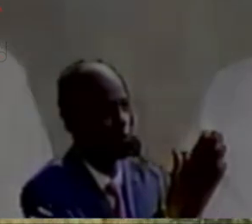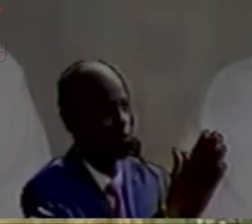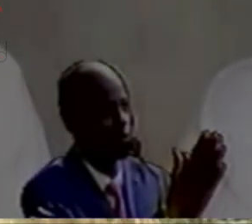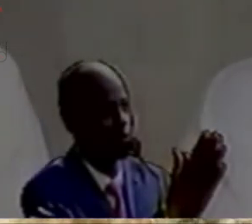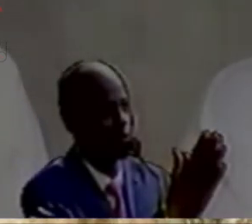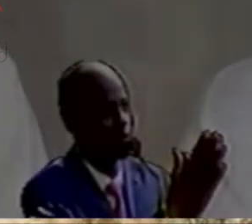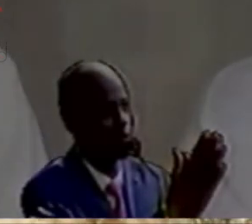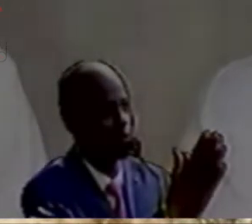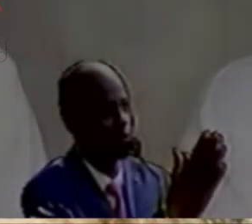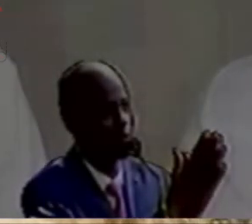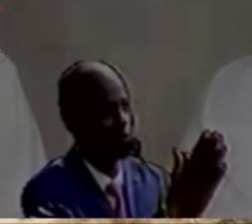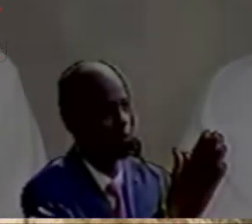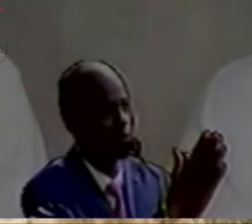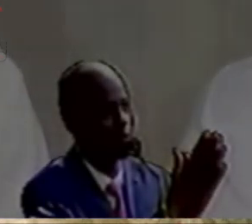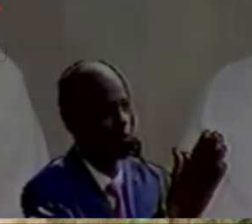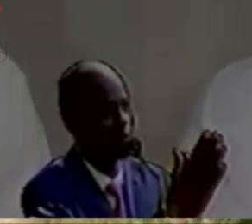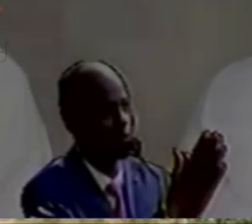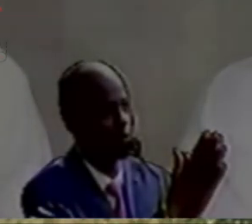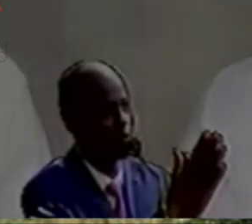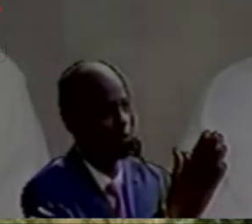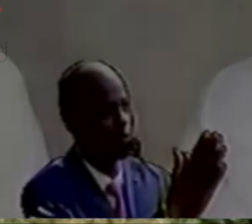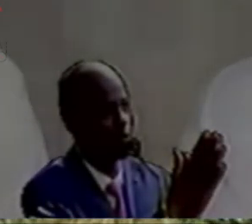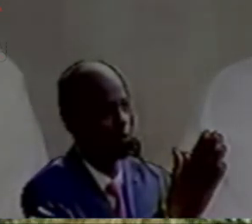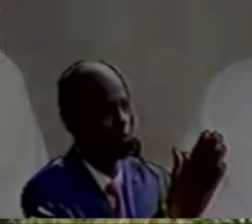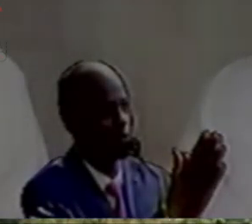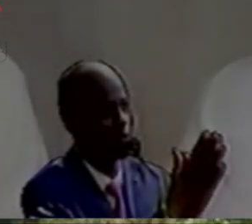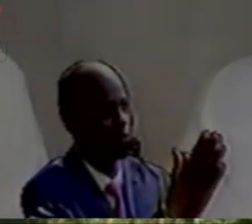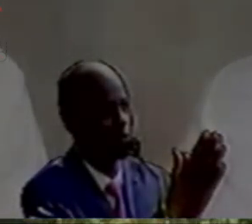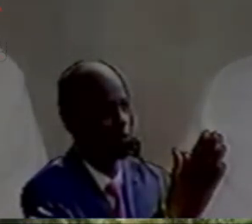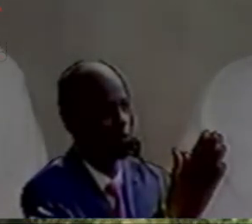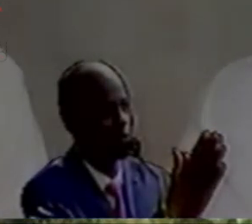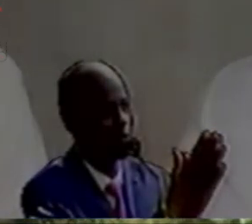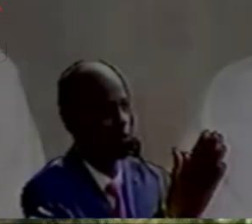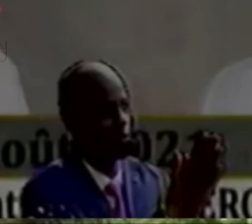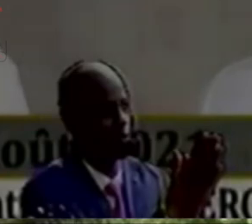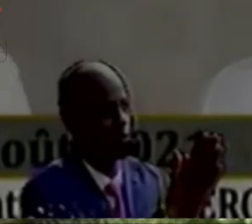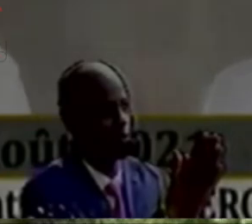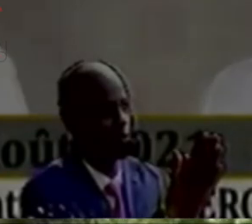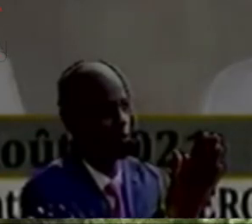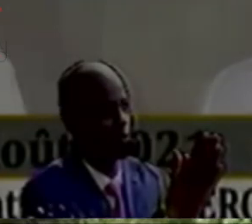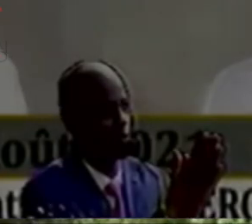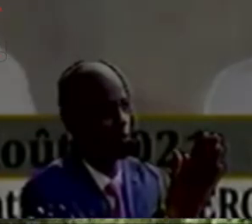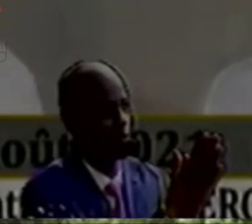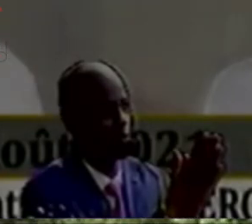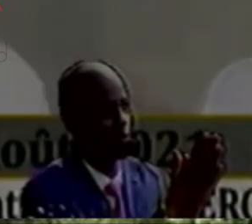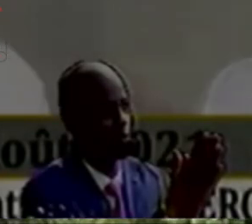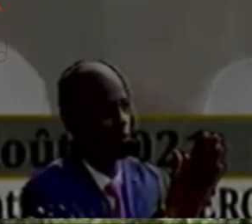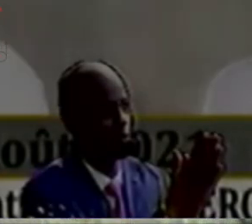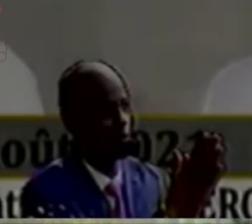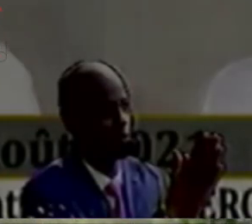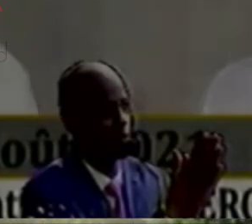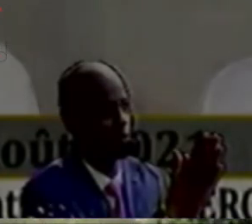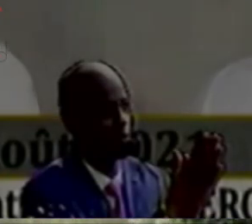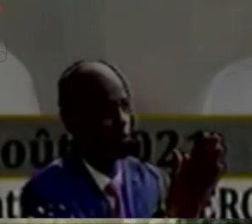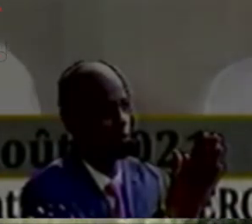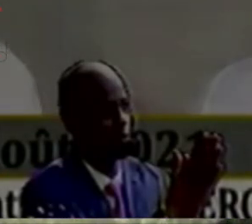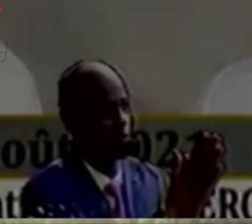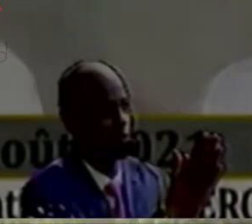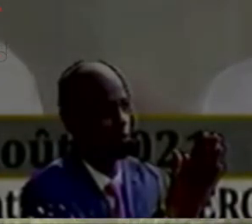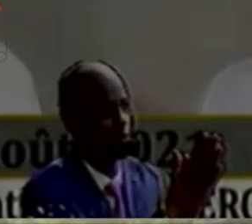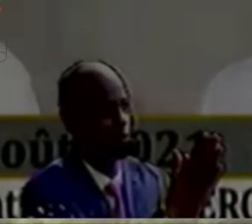tout d'abord, nous voulons remercier plusieurs entreprises qui sont en bas ici pour parler dans le cadre de collecte de dons que nous avons fait. Parmi eux, nous avons Kouligan,